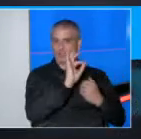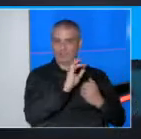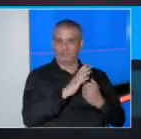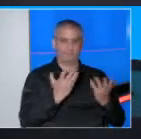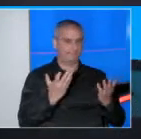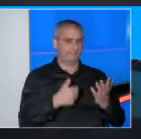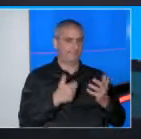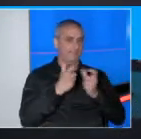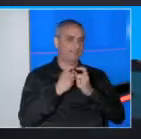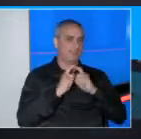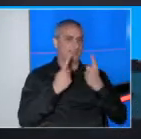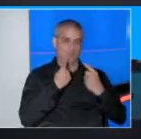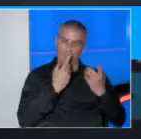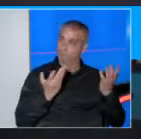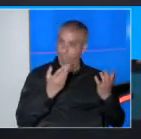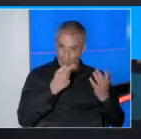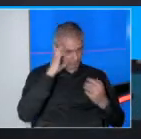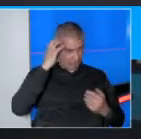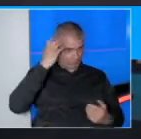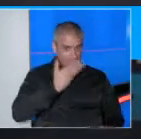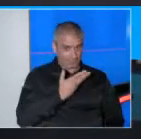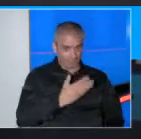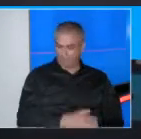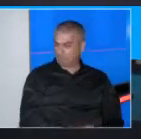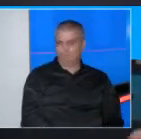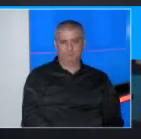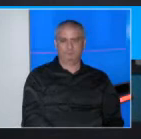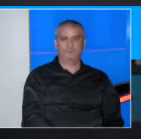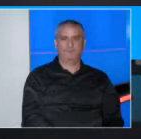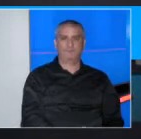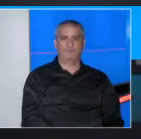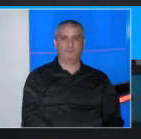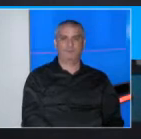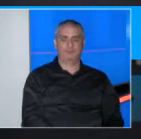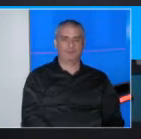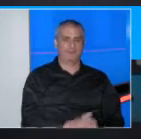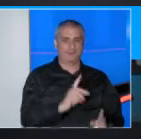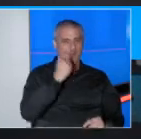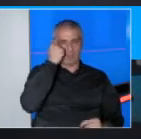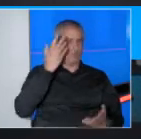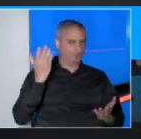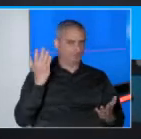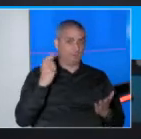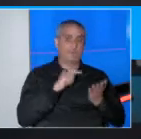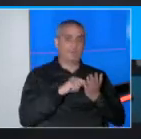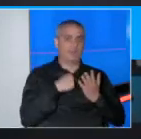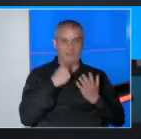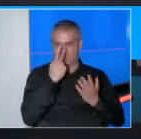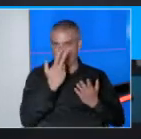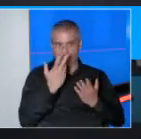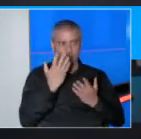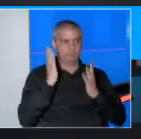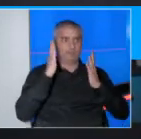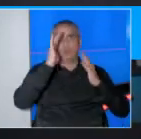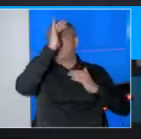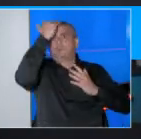שלכם? מנהלי סיעות אחרים אומרים לך, טל, השתגעת? לא, אז עוד לא, קודם כל, אני לא חושב שזה, מאחר ואנחנו לא רואים את זה גם כצעד כל